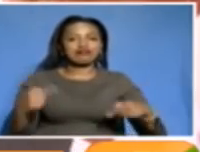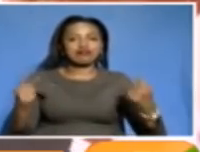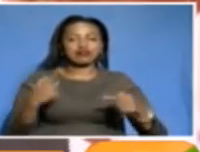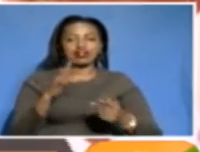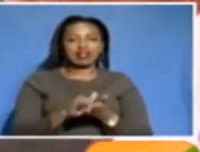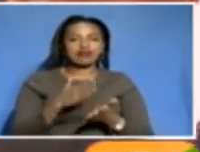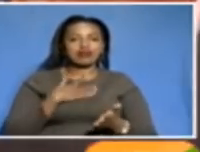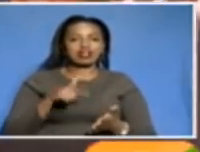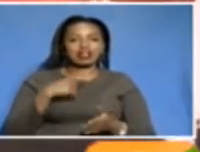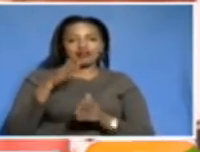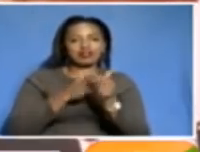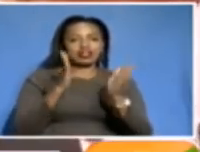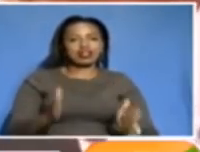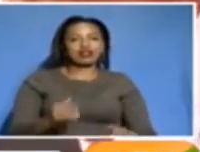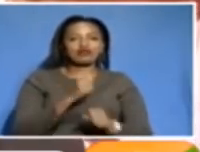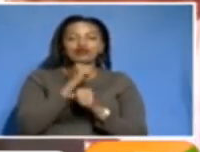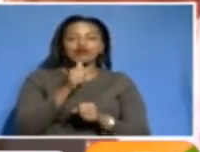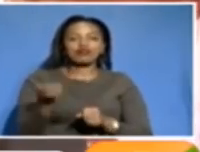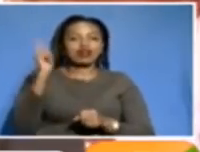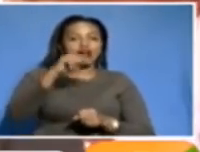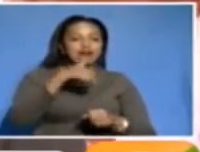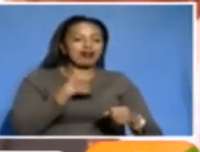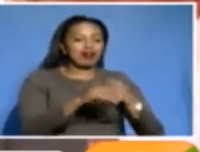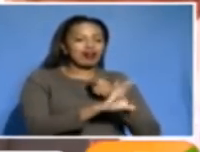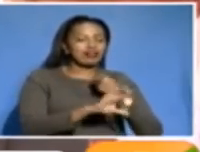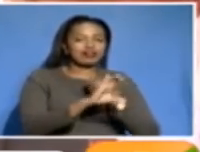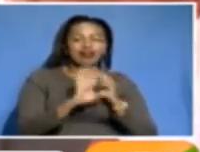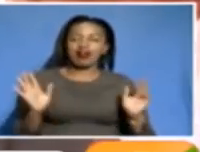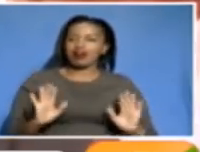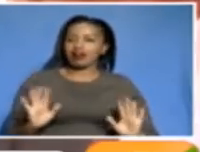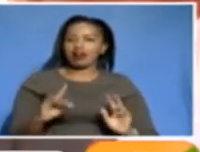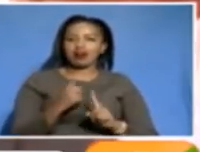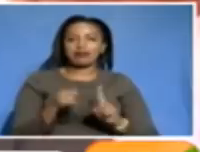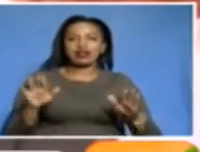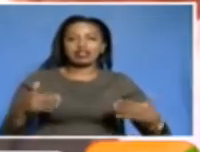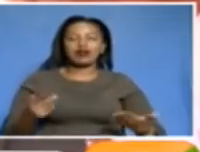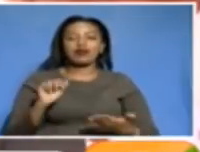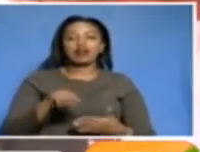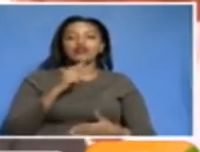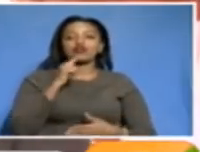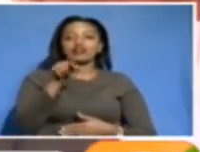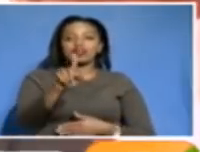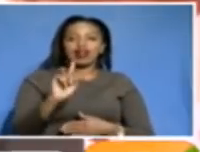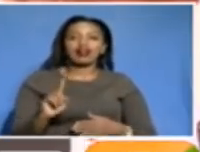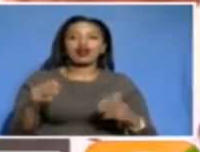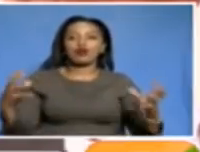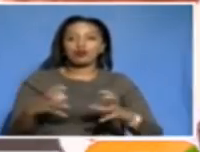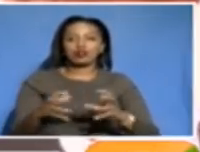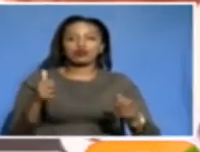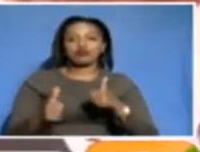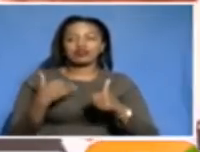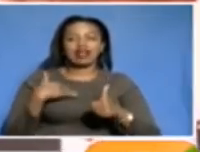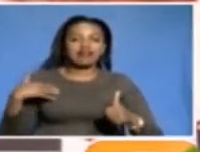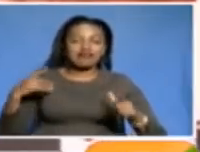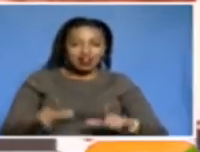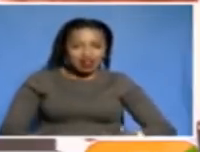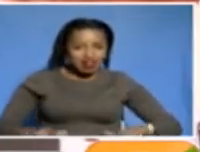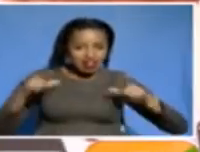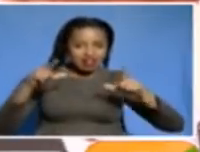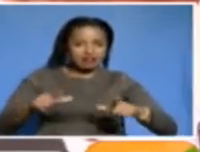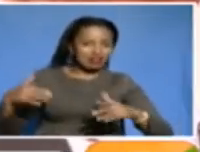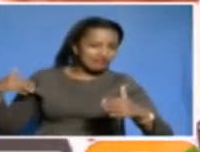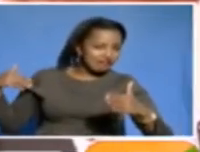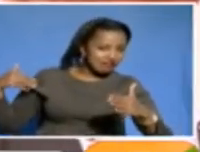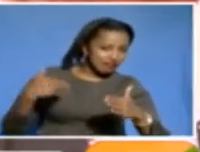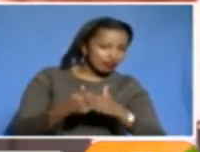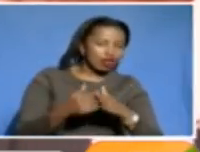ni kiongozi usipite line hii. Wawezaje kuambia jamii ambao wameishi miaka na miaka